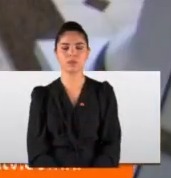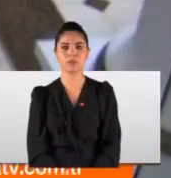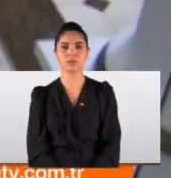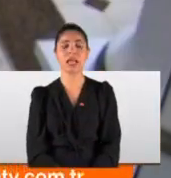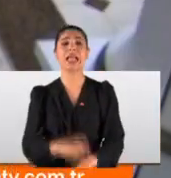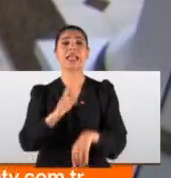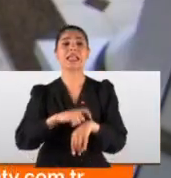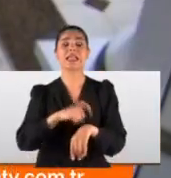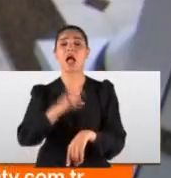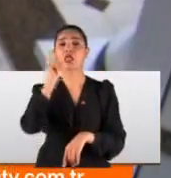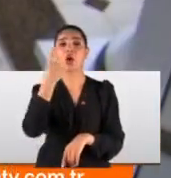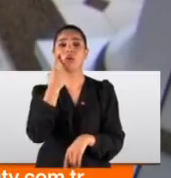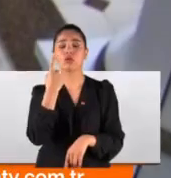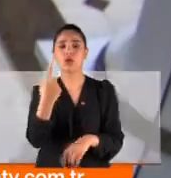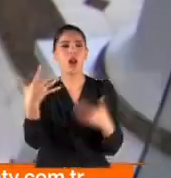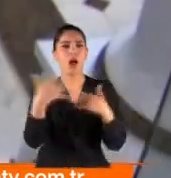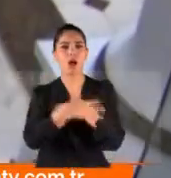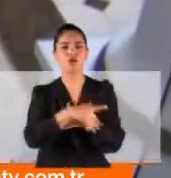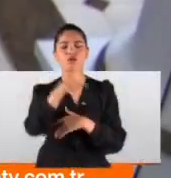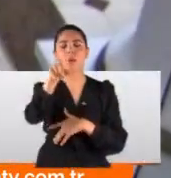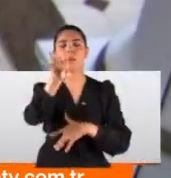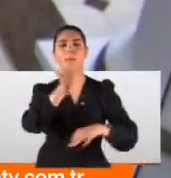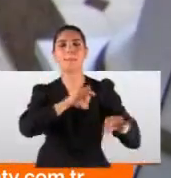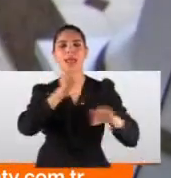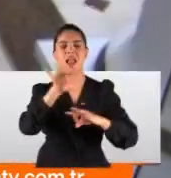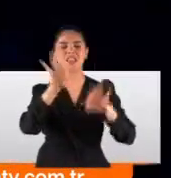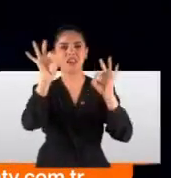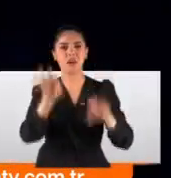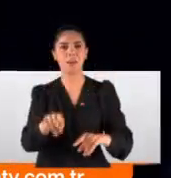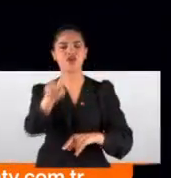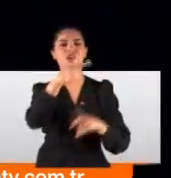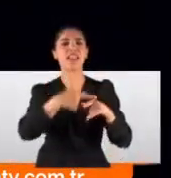Saat 21.00. FETÖ'cü hainler planlarını yürürlüğe koydu.